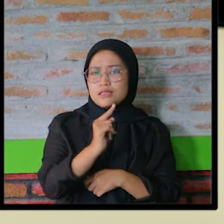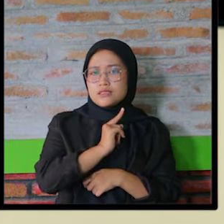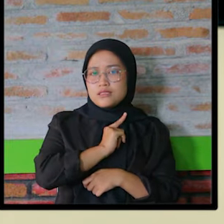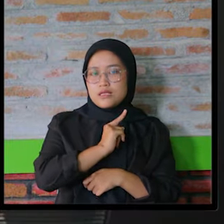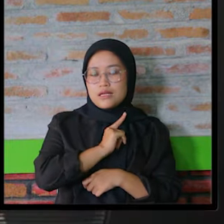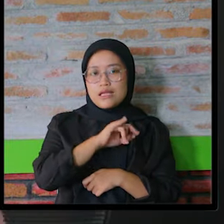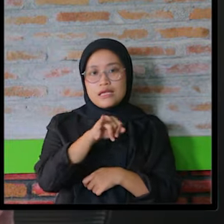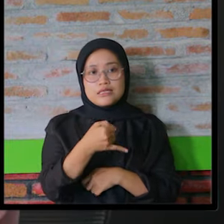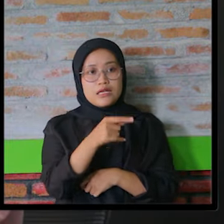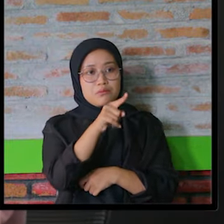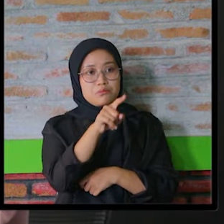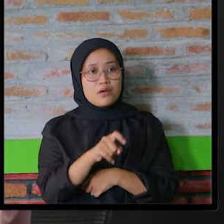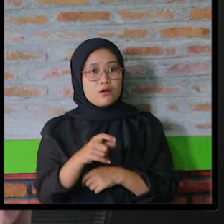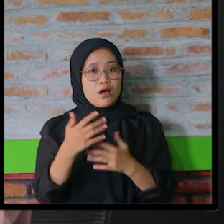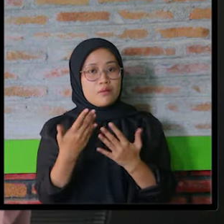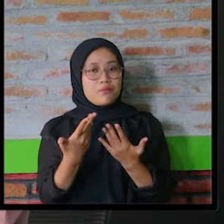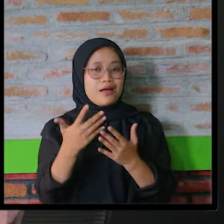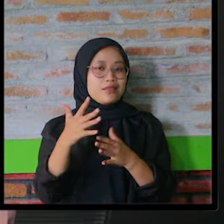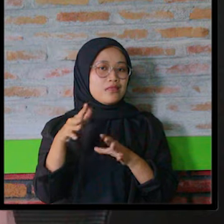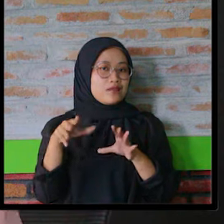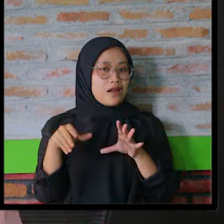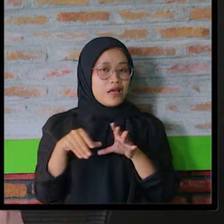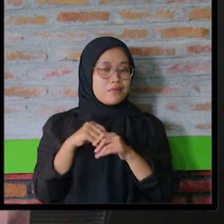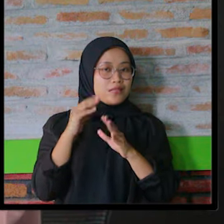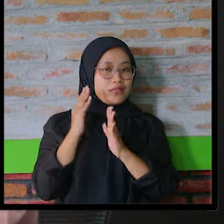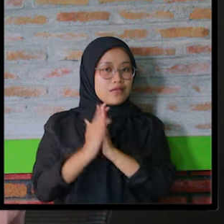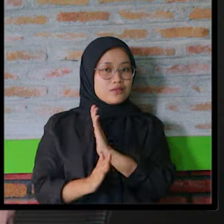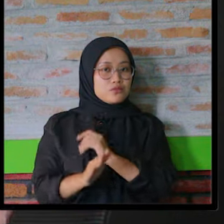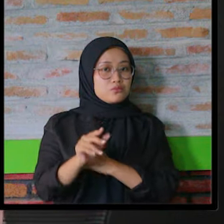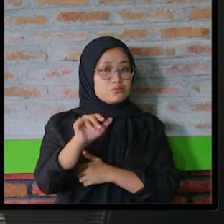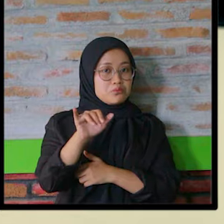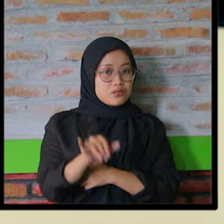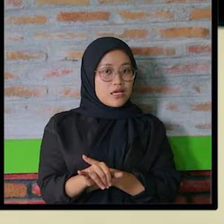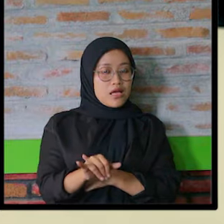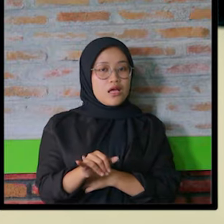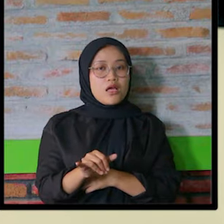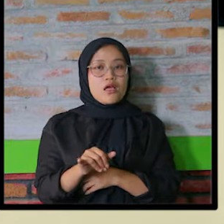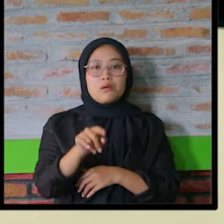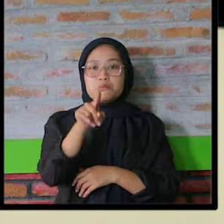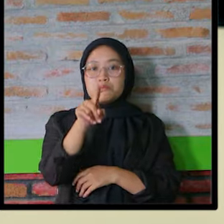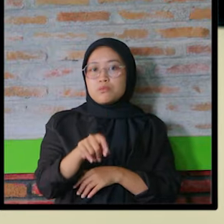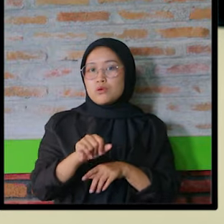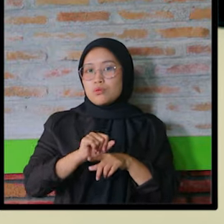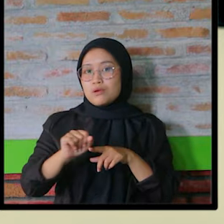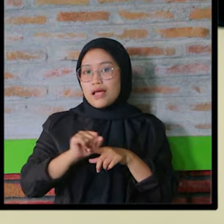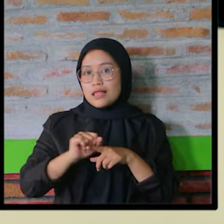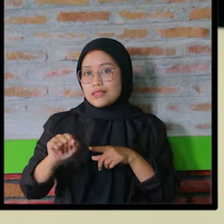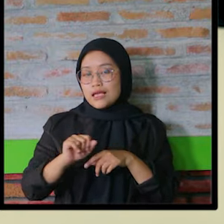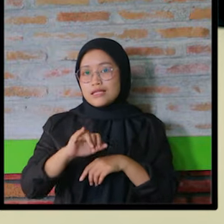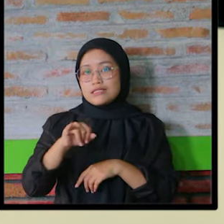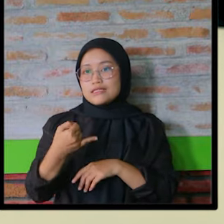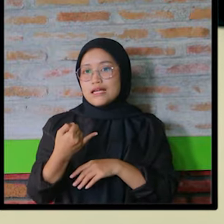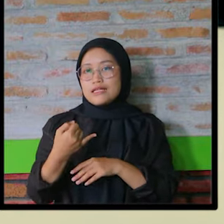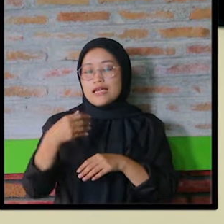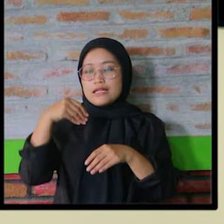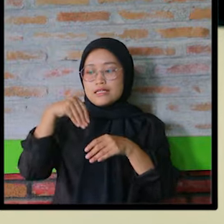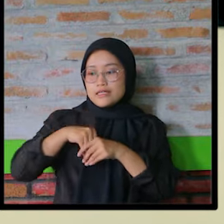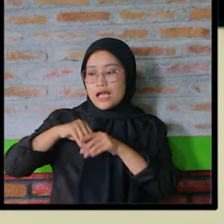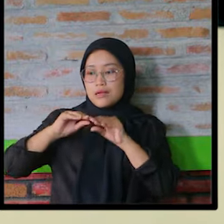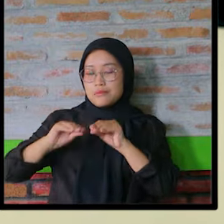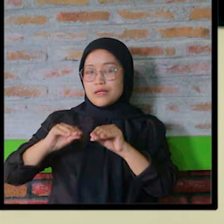sendiri jadi perlu terlibat langsung begitu ya I perlu pelatihannya jadi di di dalam